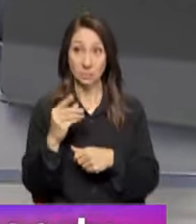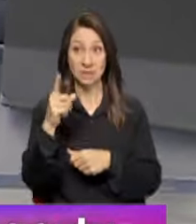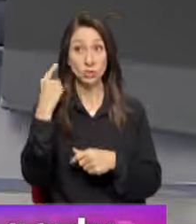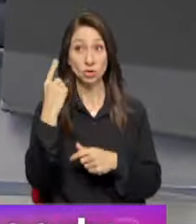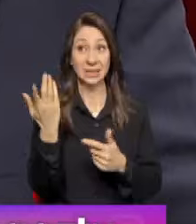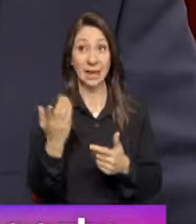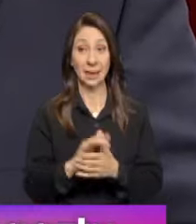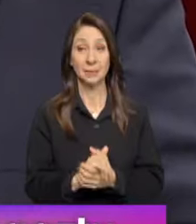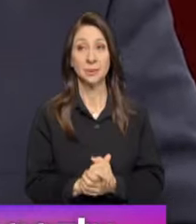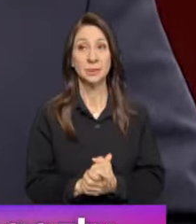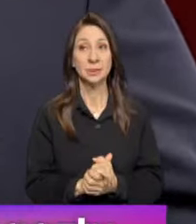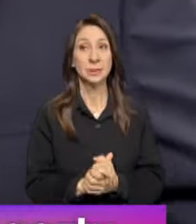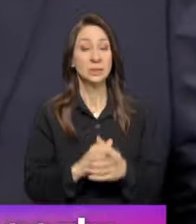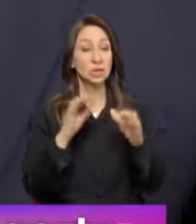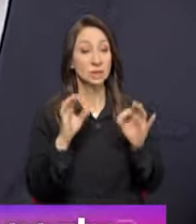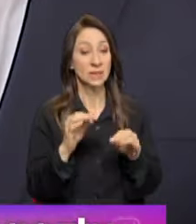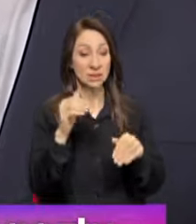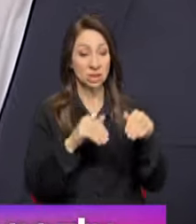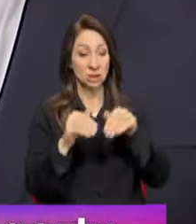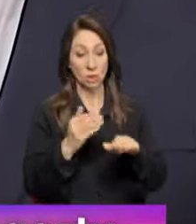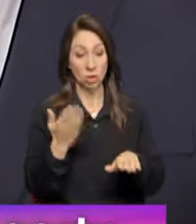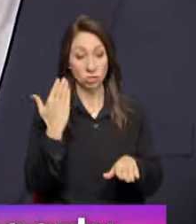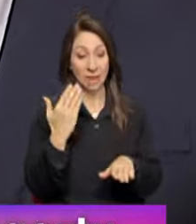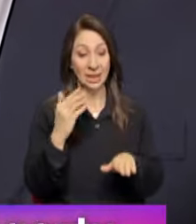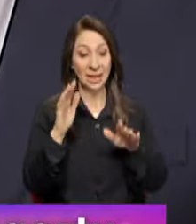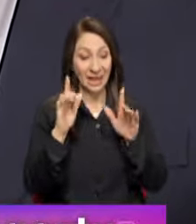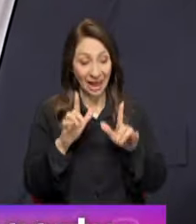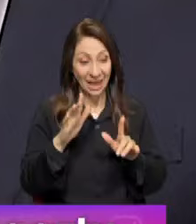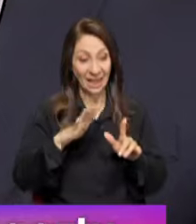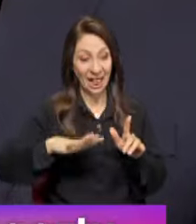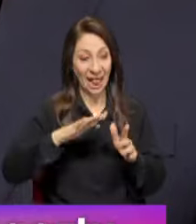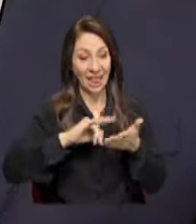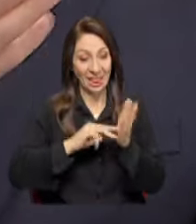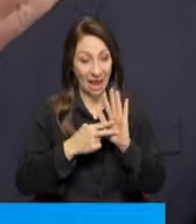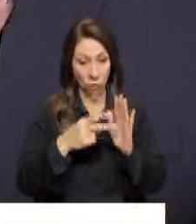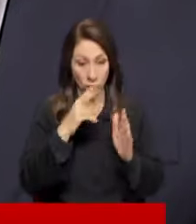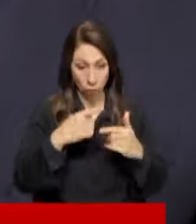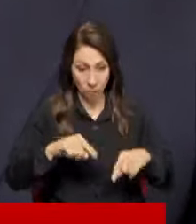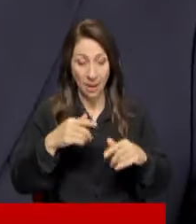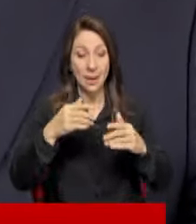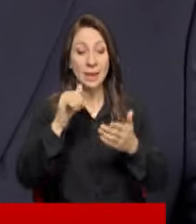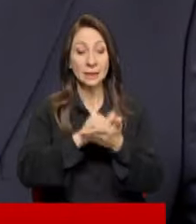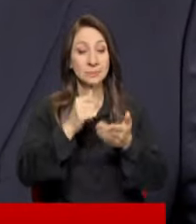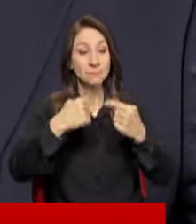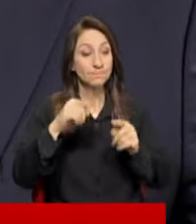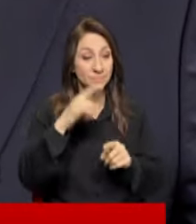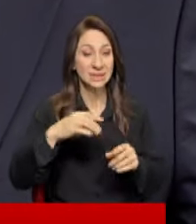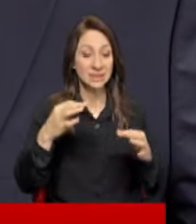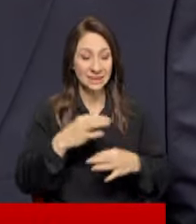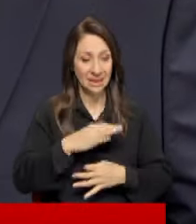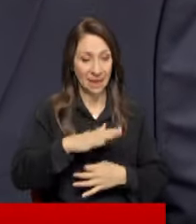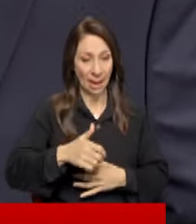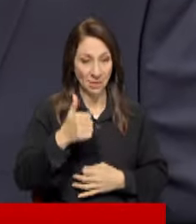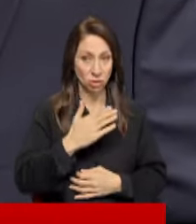Sizin düşünceniz nedir? Şimdi tabii seçimden önce genel idare kurulumuzda, gerekse basın yayın kuruluşlarında Sayın